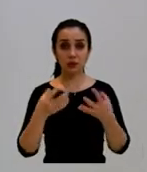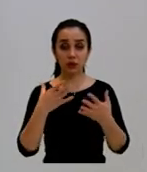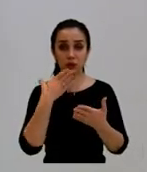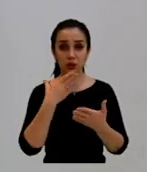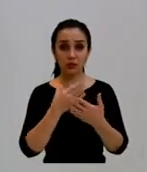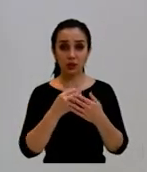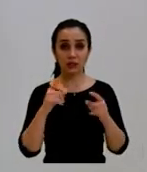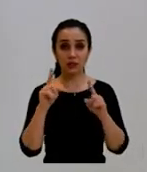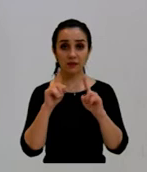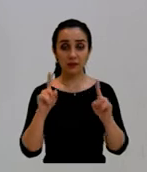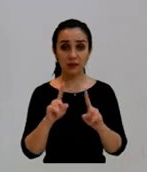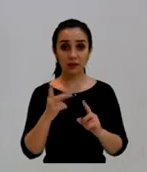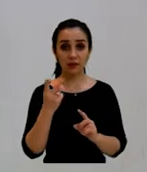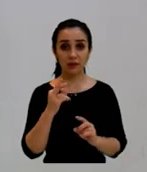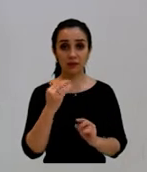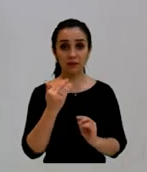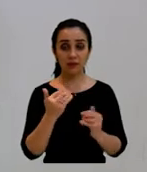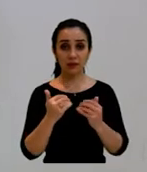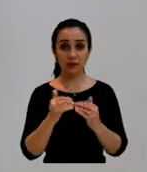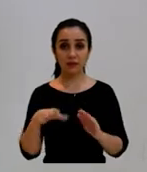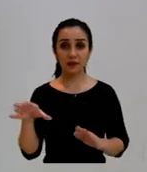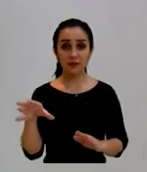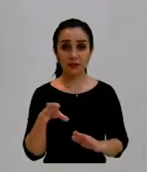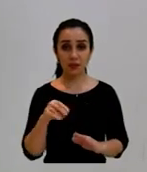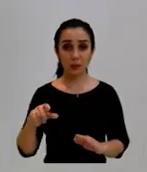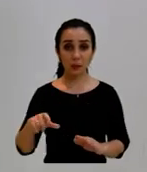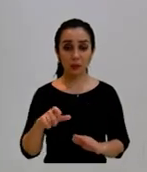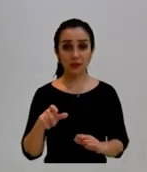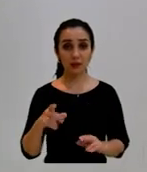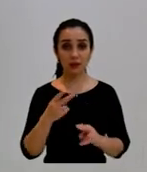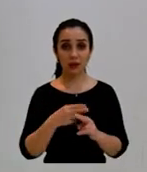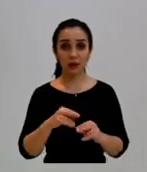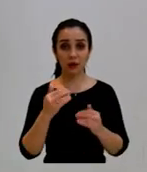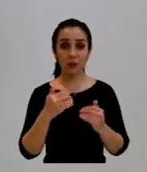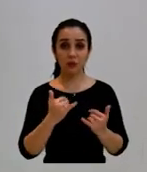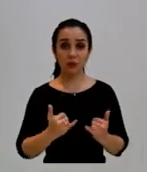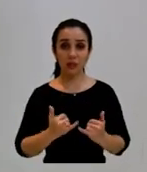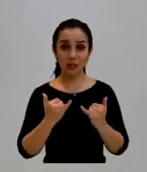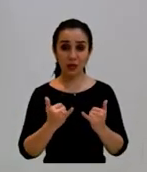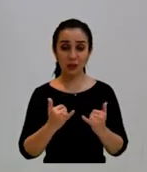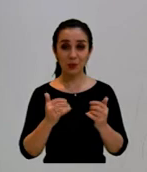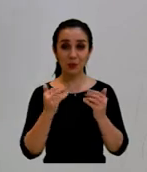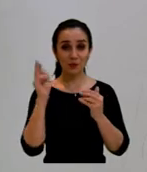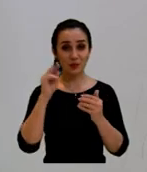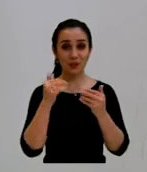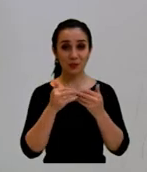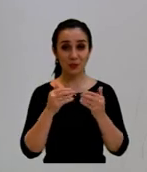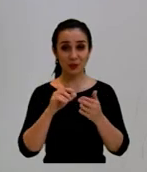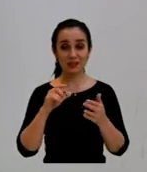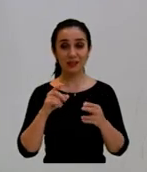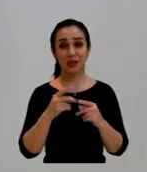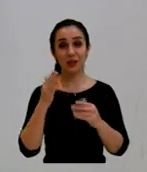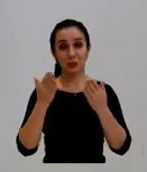своя звезда. Для вас открыты все пути дороги, уважаемые выпускники. Учите,